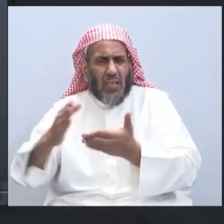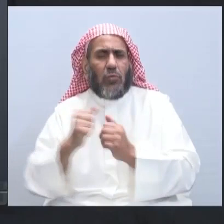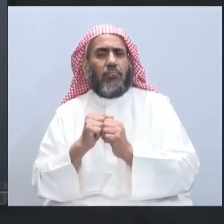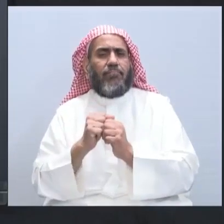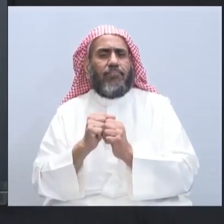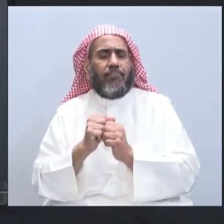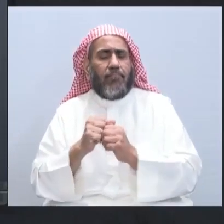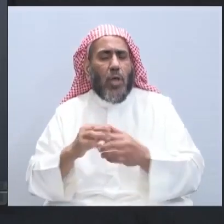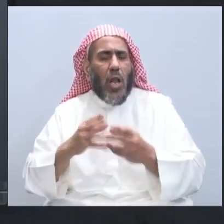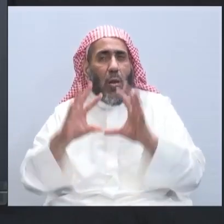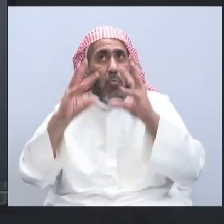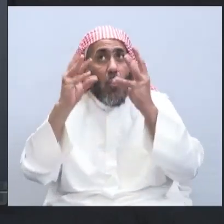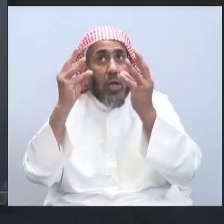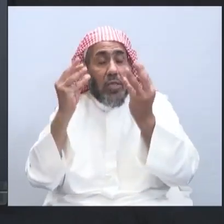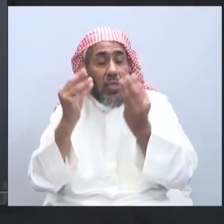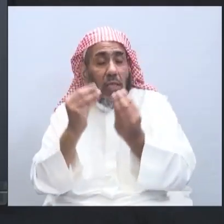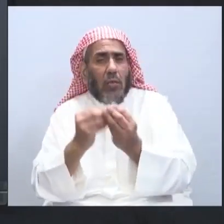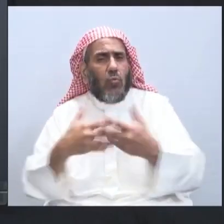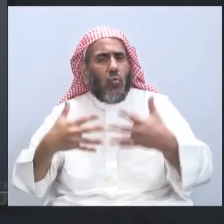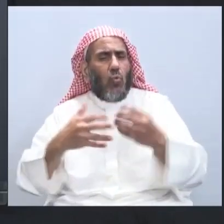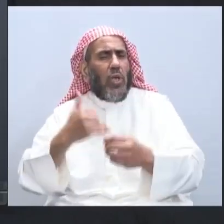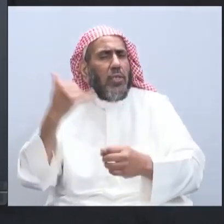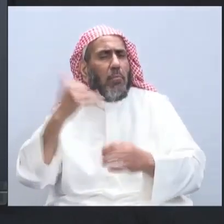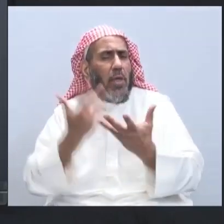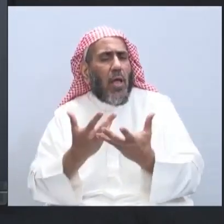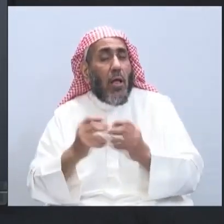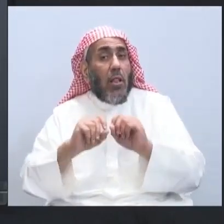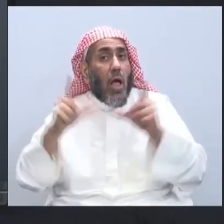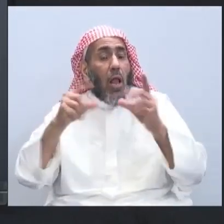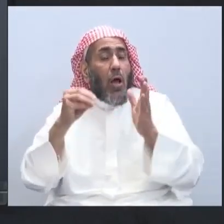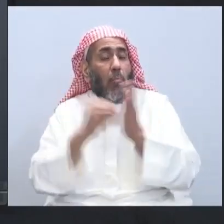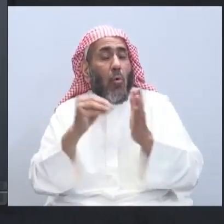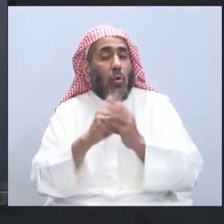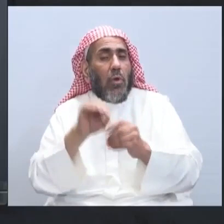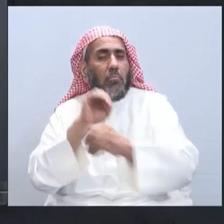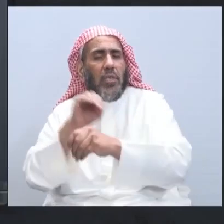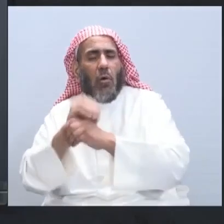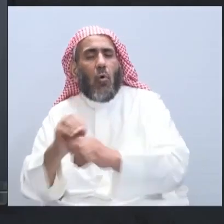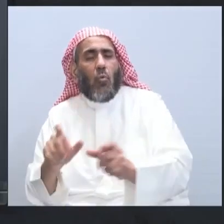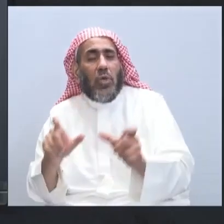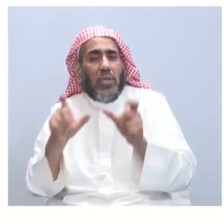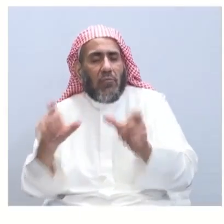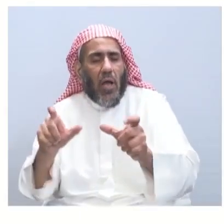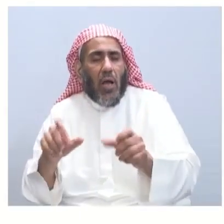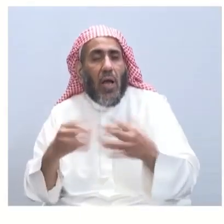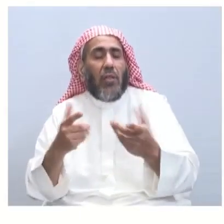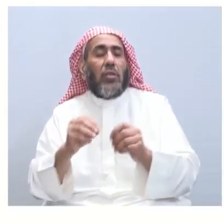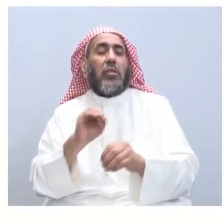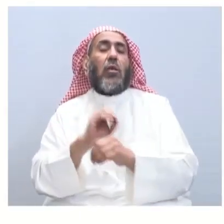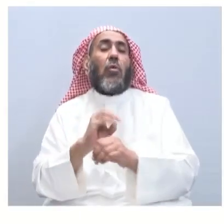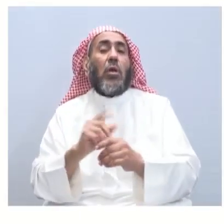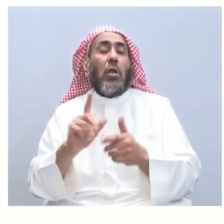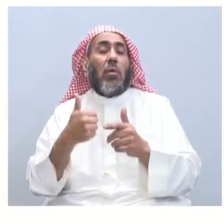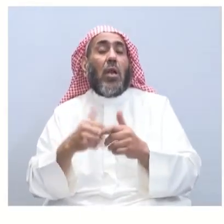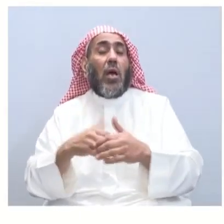تلك المحسنات والزخرفه واهتمام هنا ظهر موضوع الذي اتمام بالدعوه والدفاع عن عن الدعوه